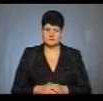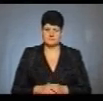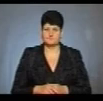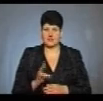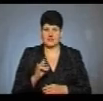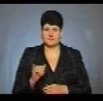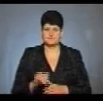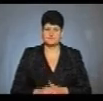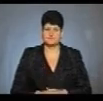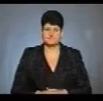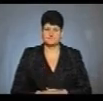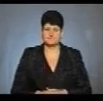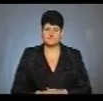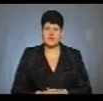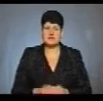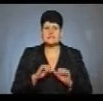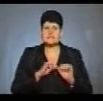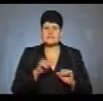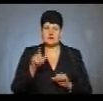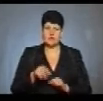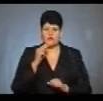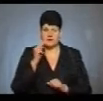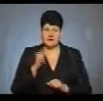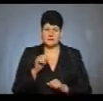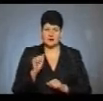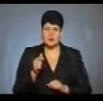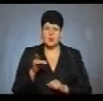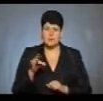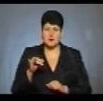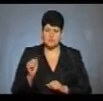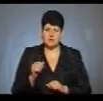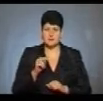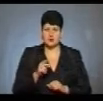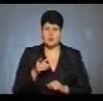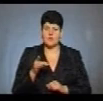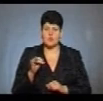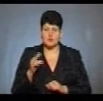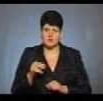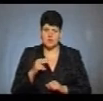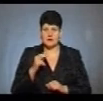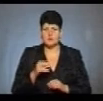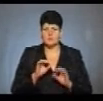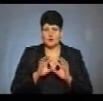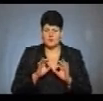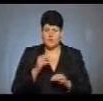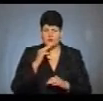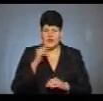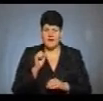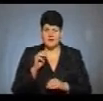Ні. Захисник обвинуваченого Андрія Горбатюка Петро Грода прокоментував обвинувальний акт